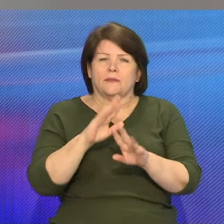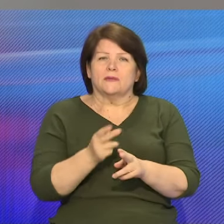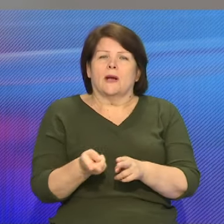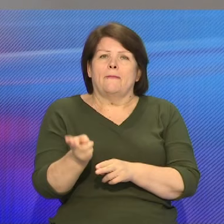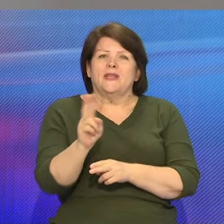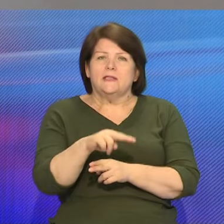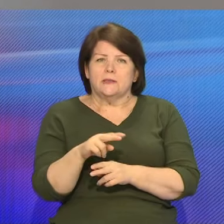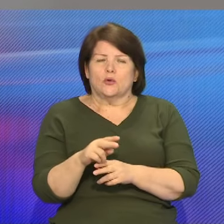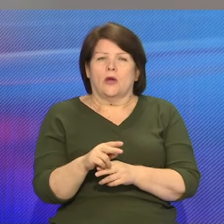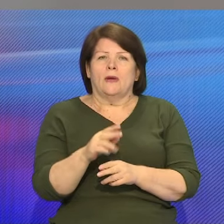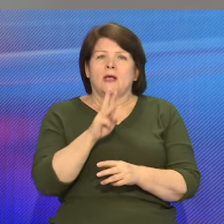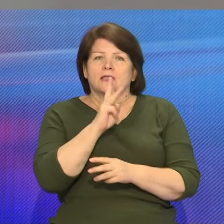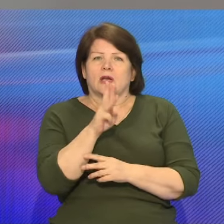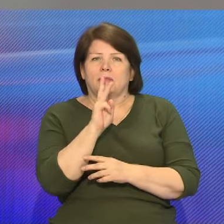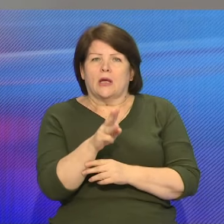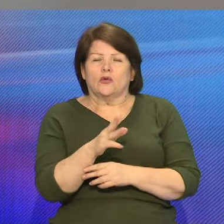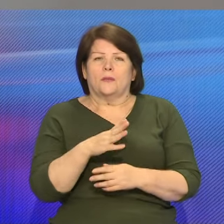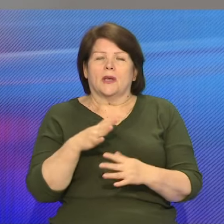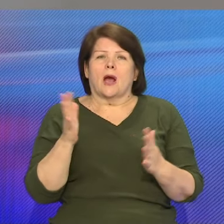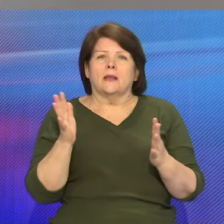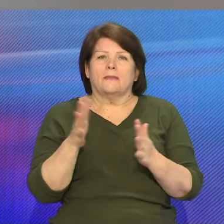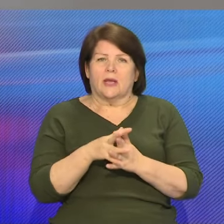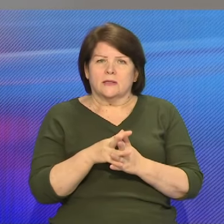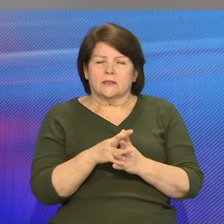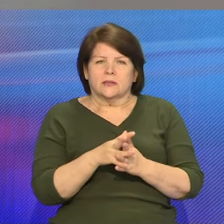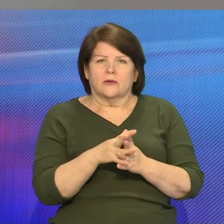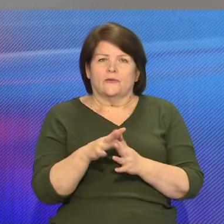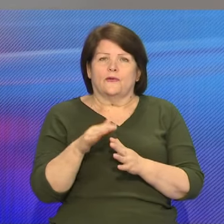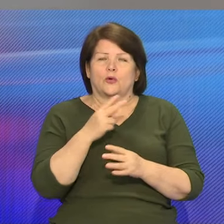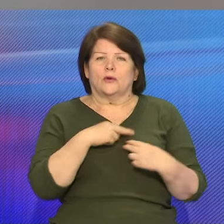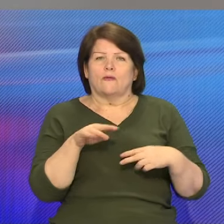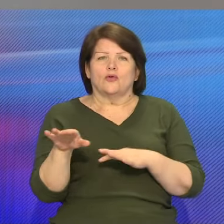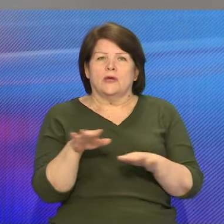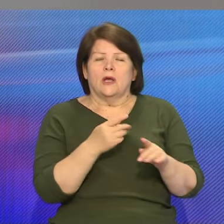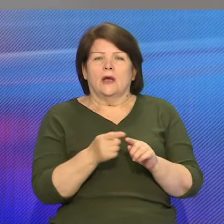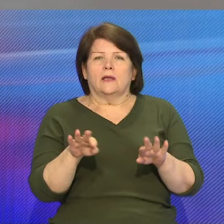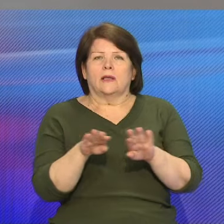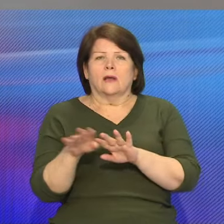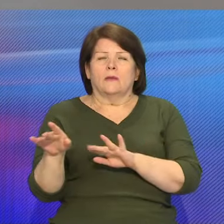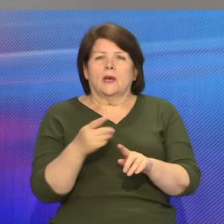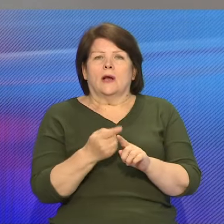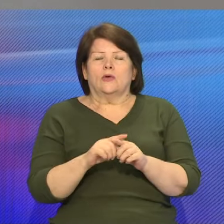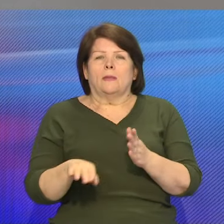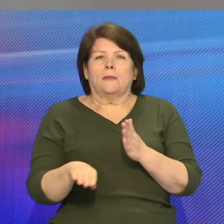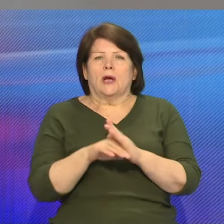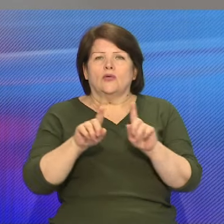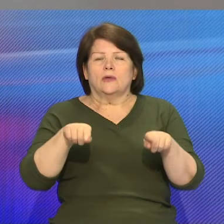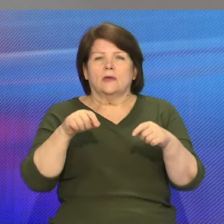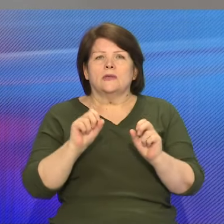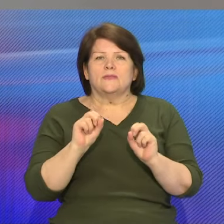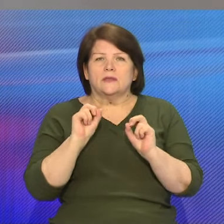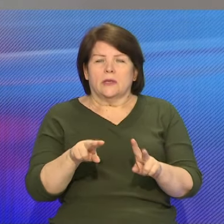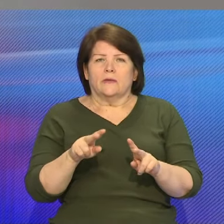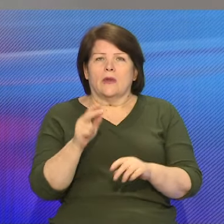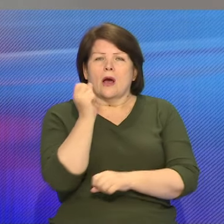при адаптации к трудовой деятельности. Это те существенные меры, которые сегодня тоже помогают создавать